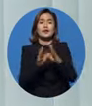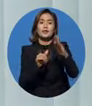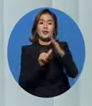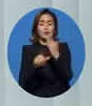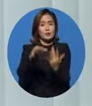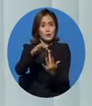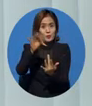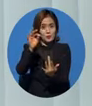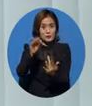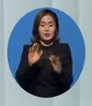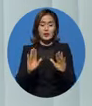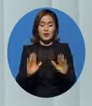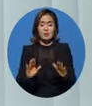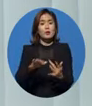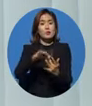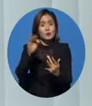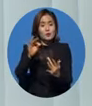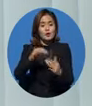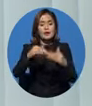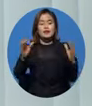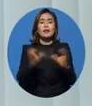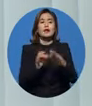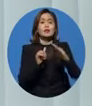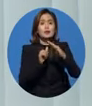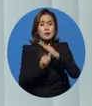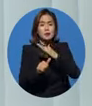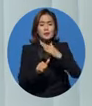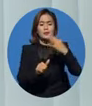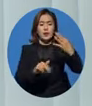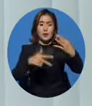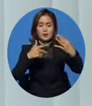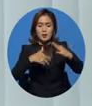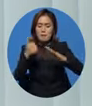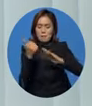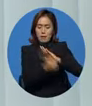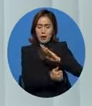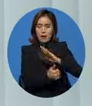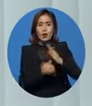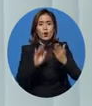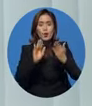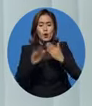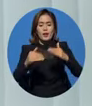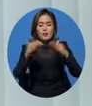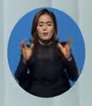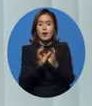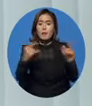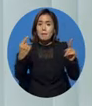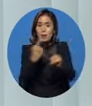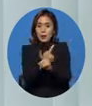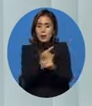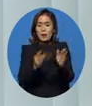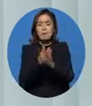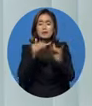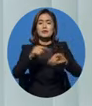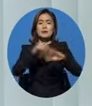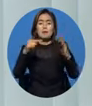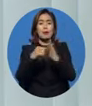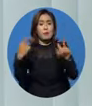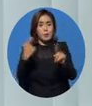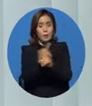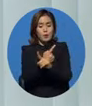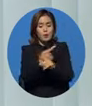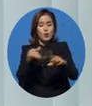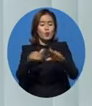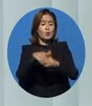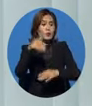합니다 이번에 선출될 당 대표는 4 7 재보선 참패 이후에 당 쇄신과 민심 회복 문재인 정부의